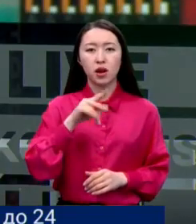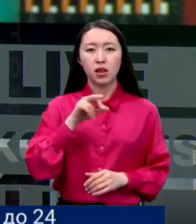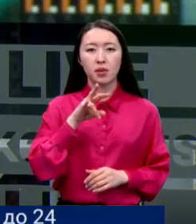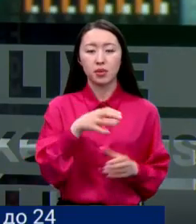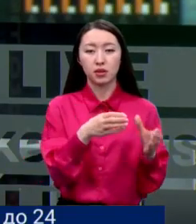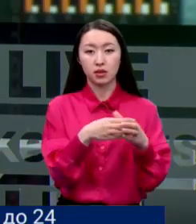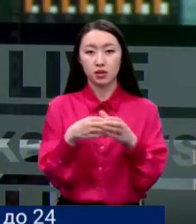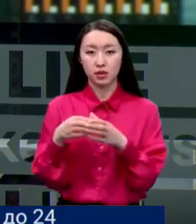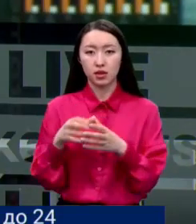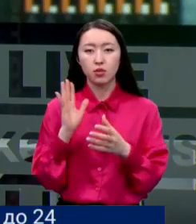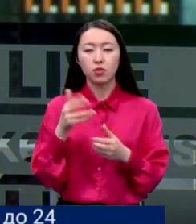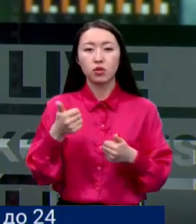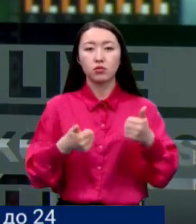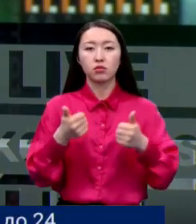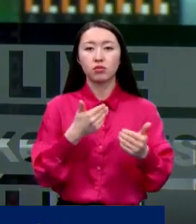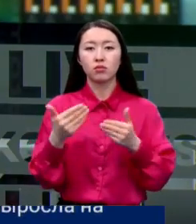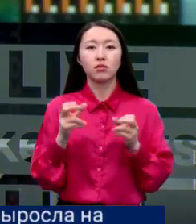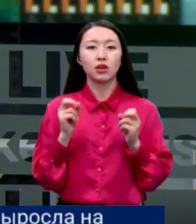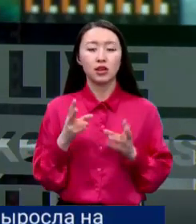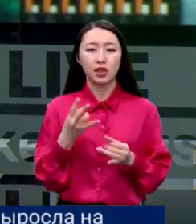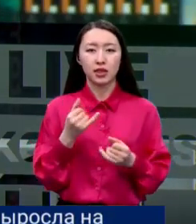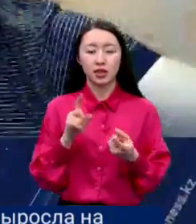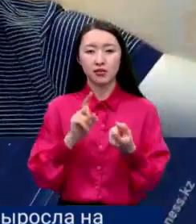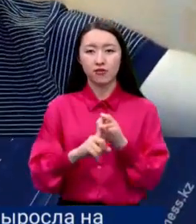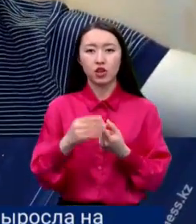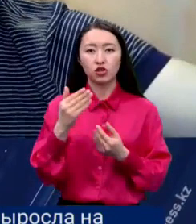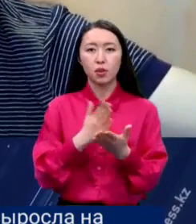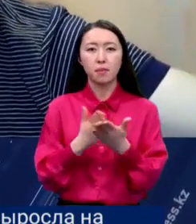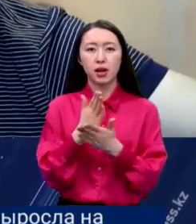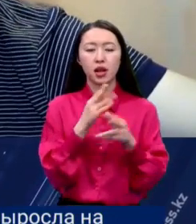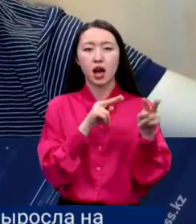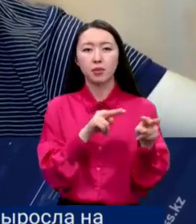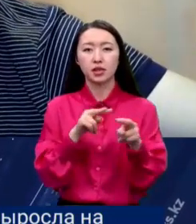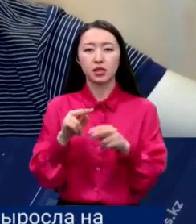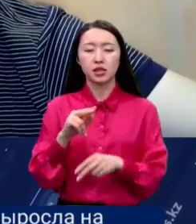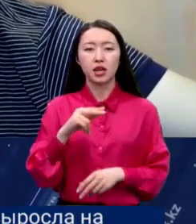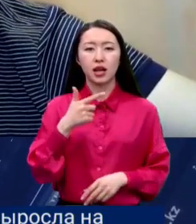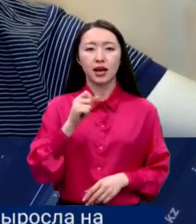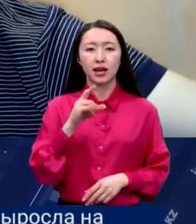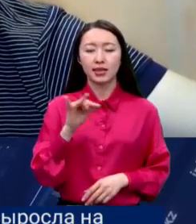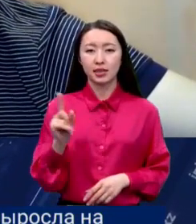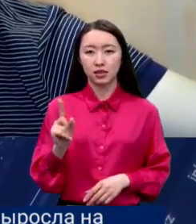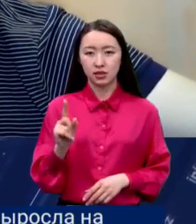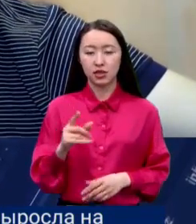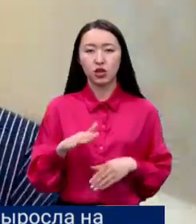о партийной конкуренции. У нас сейчас на связи политический обозреватель Газиз Абишев. Добрый вечер,